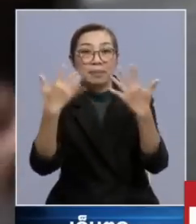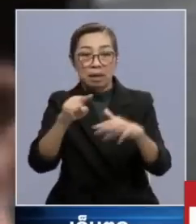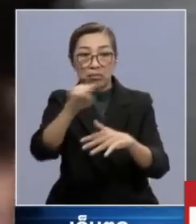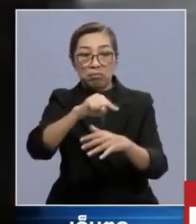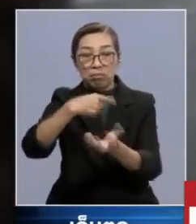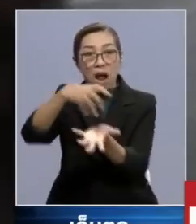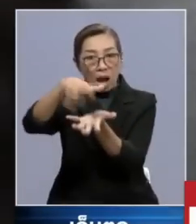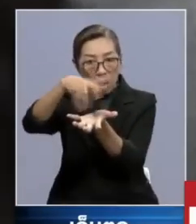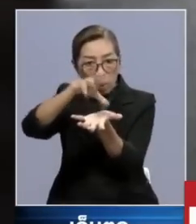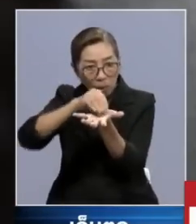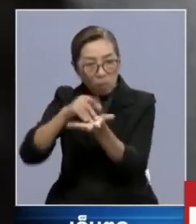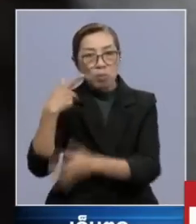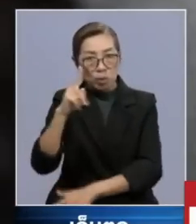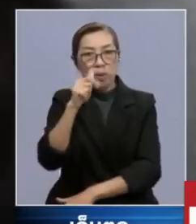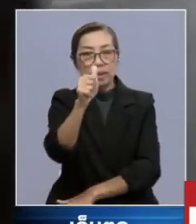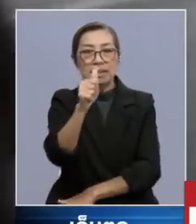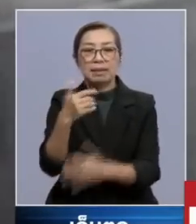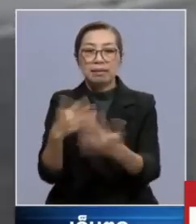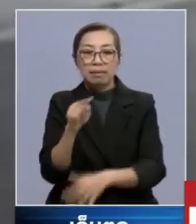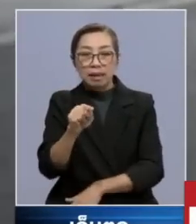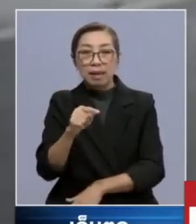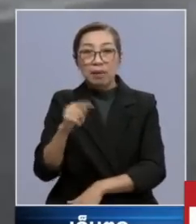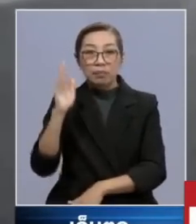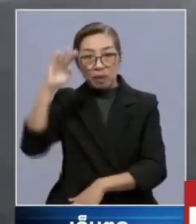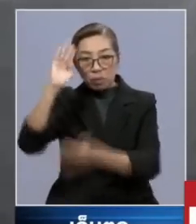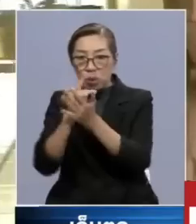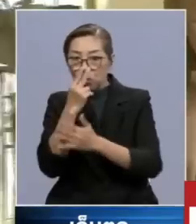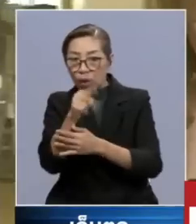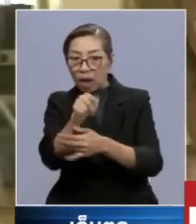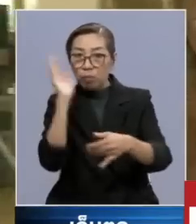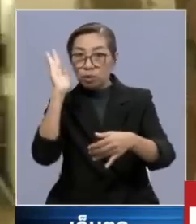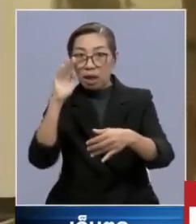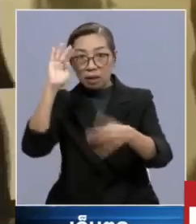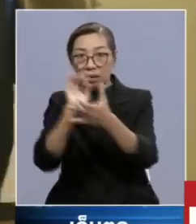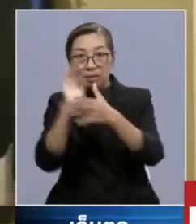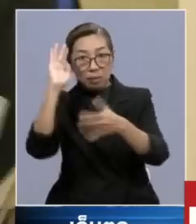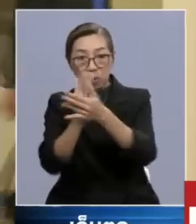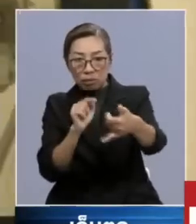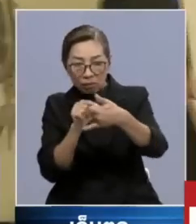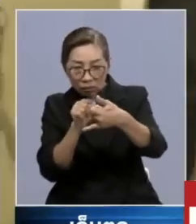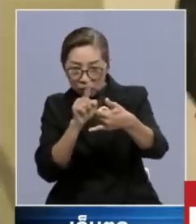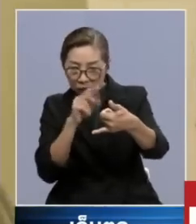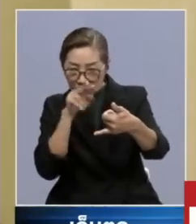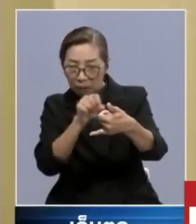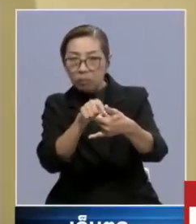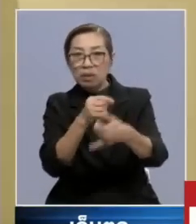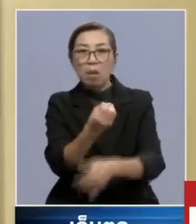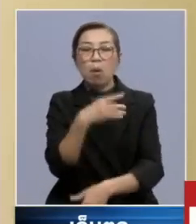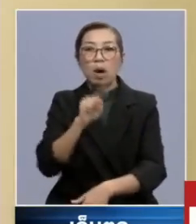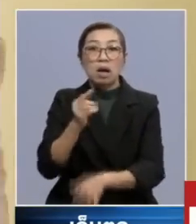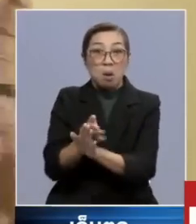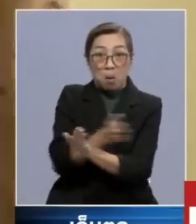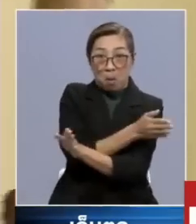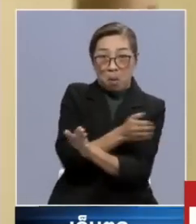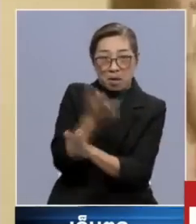ในหลายประเด็นนะคะและก็จากการที่มีการสังเกตของเจ้าหน้าที่เนี่ยก็พบว่ารองออฟนั้นก็ยอมรับว่าตอนนี้เลยจุดเครียดมาแล้ว